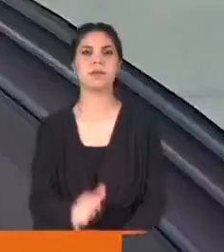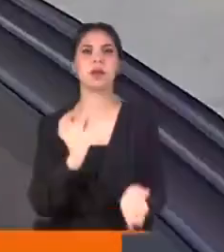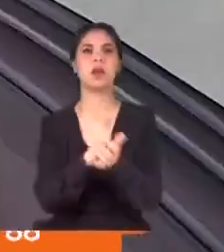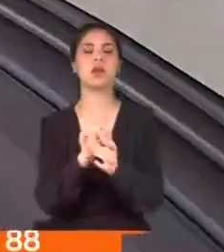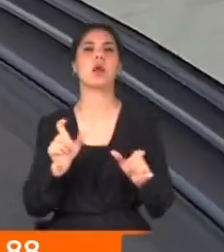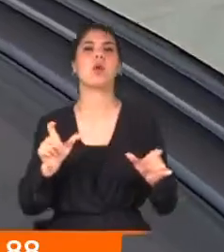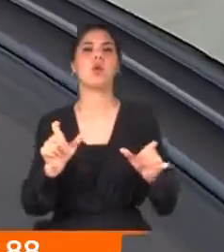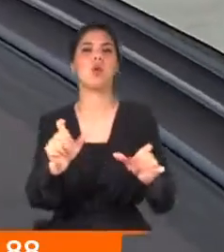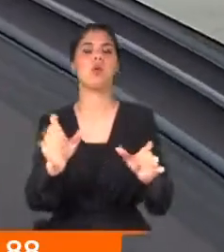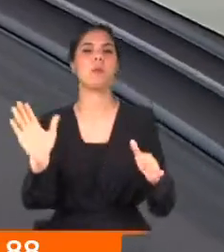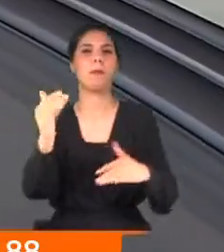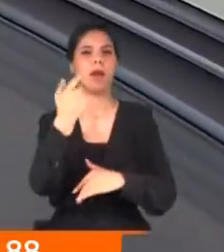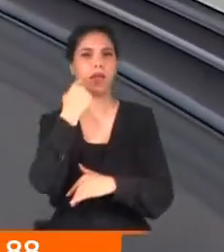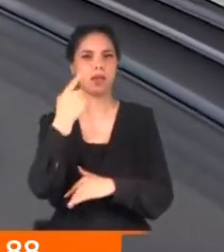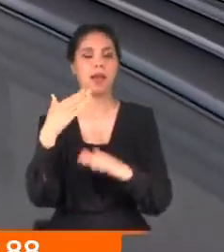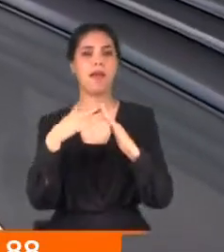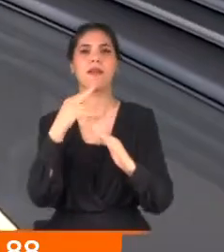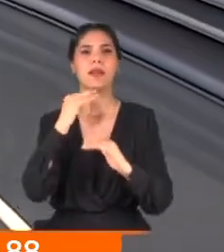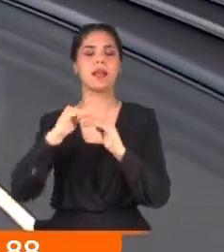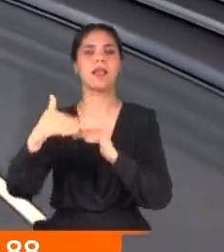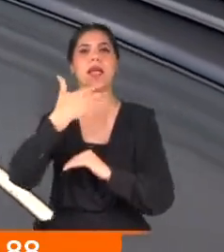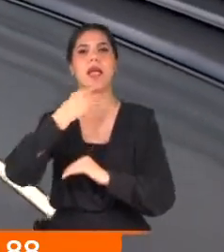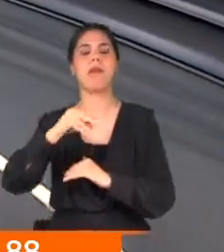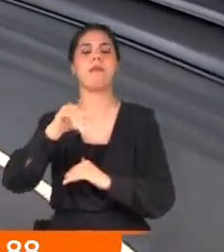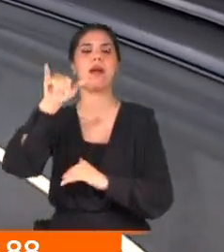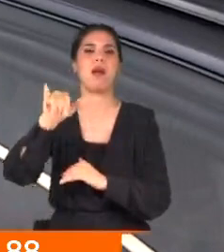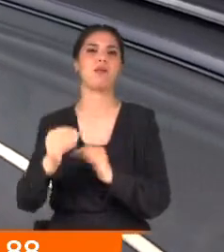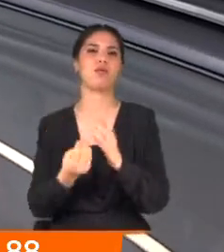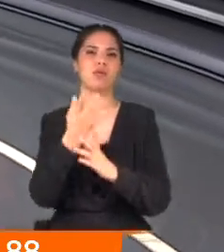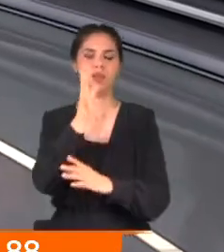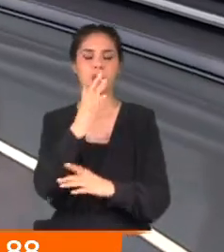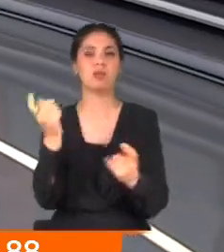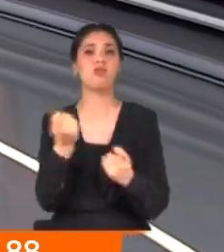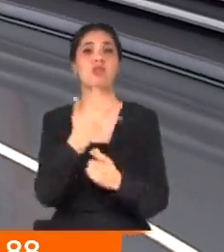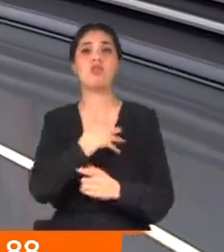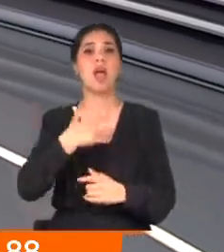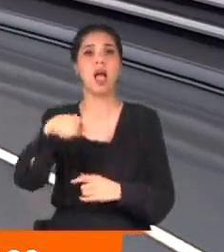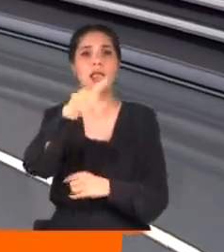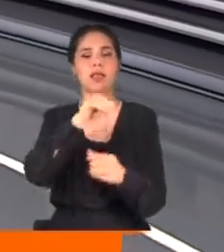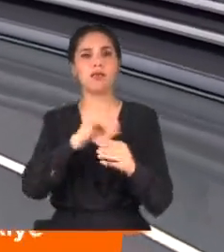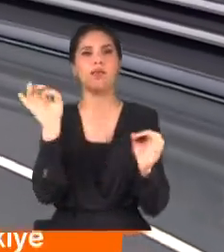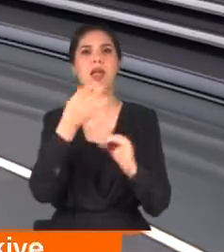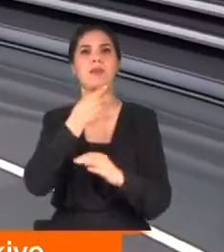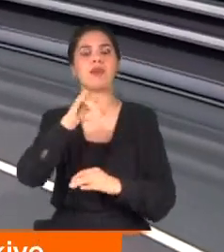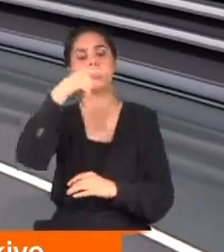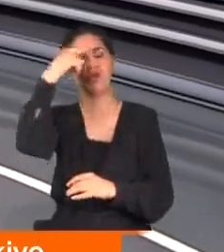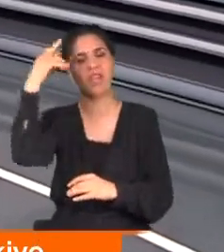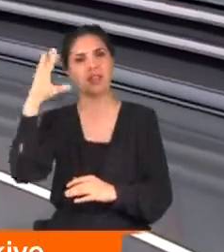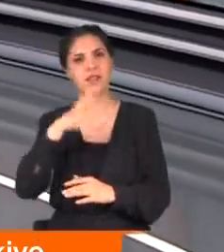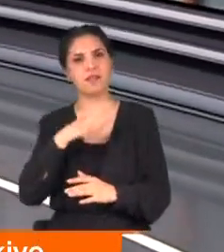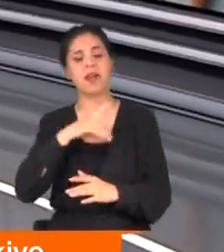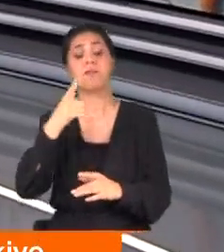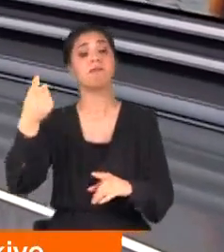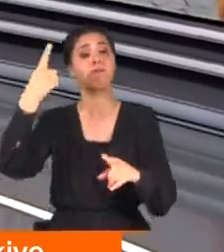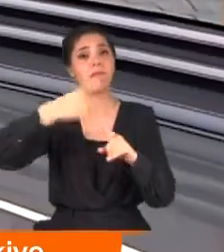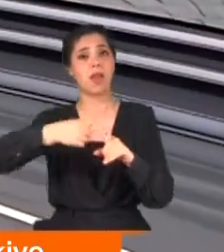Aile koruma kalkanı paketiyle ev hanımlarına emeklilik yolu açıldı biliyorsunuz. Çalışan anneler için erken emeklilik şansı doğdu. Hatta sadece